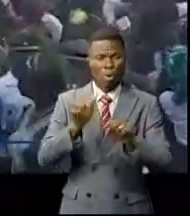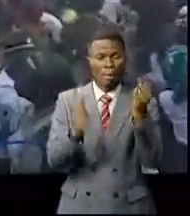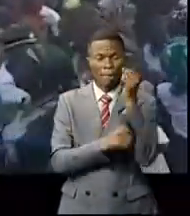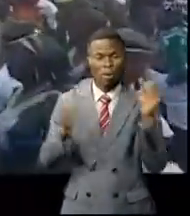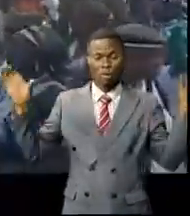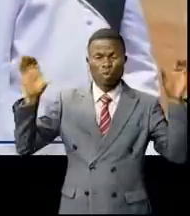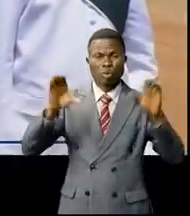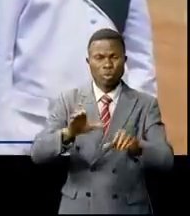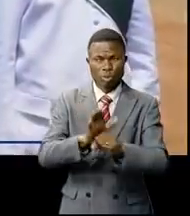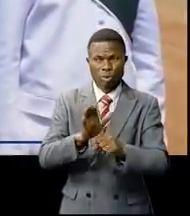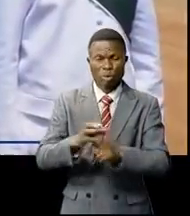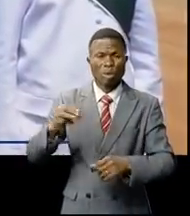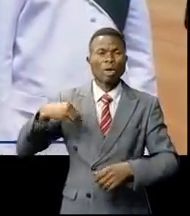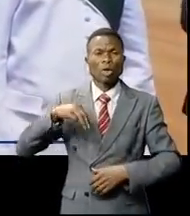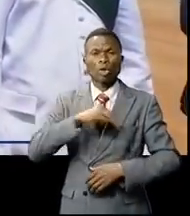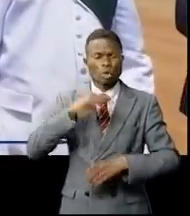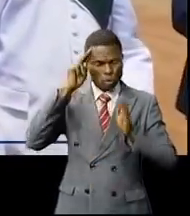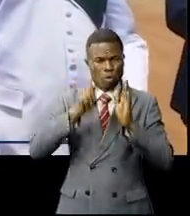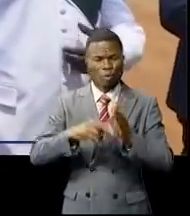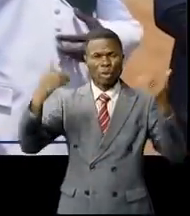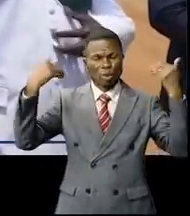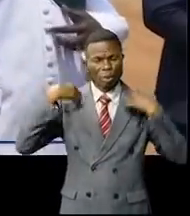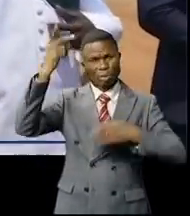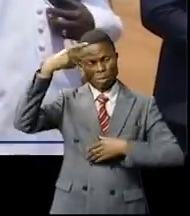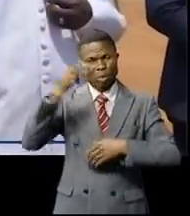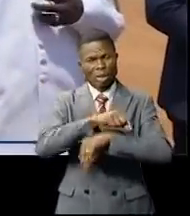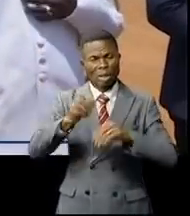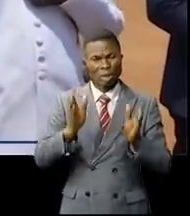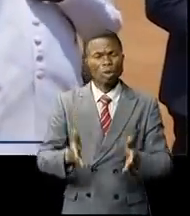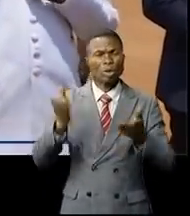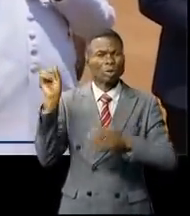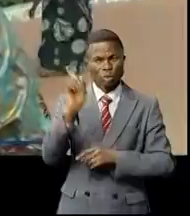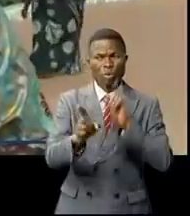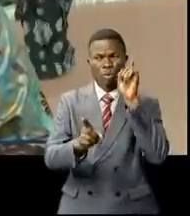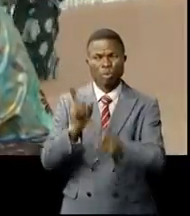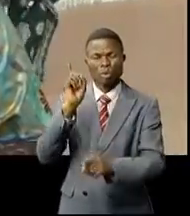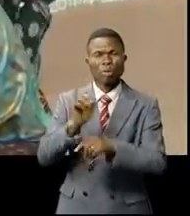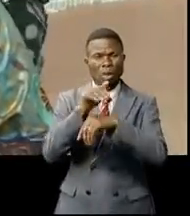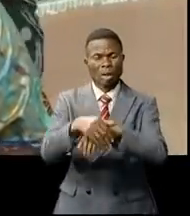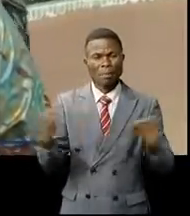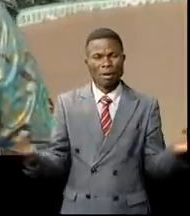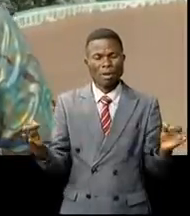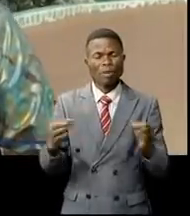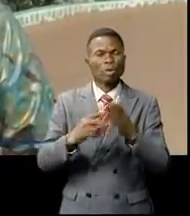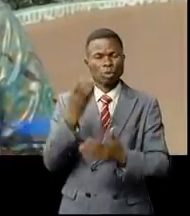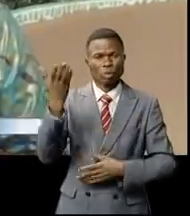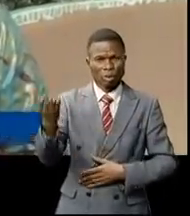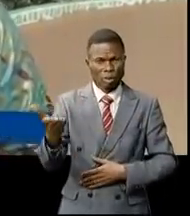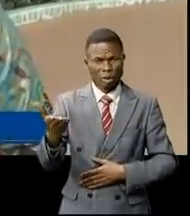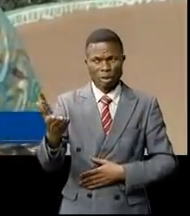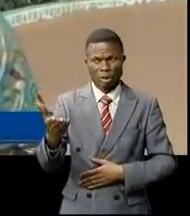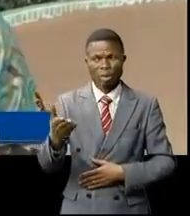de partout nous avons les membres du gouvernement les autorités politico administratives qui viennent prendre part à cette grande fête de la